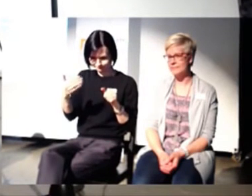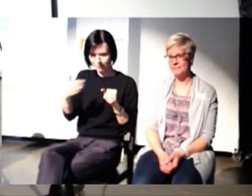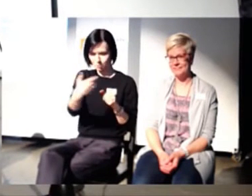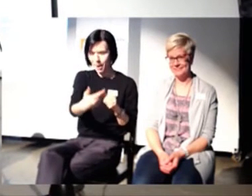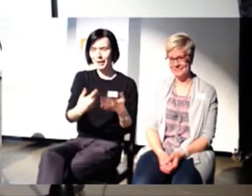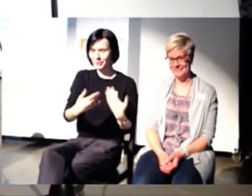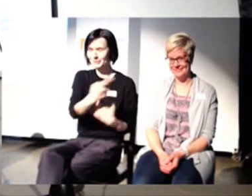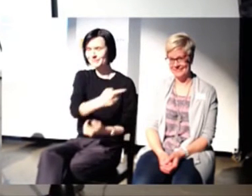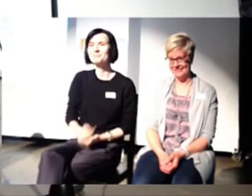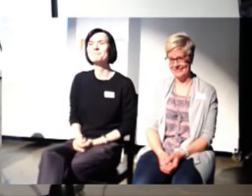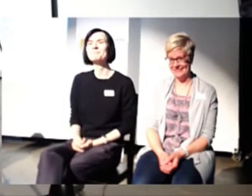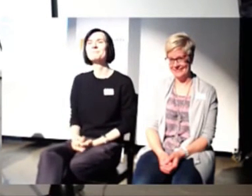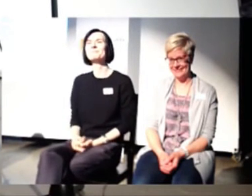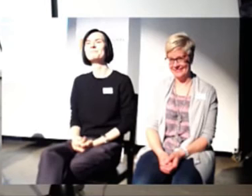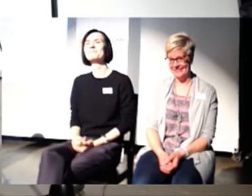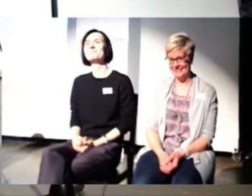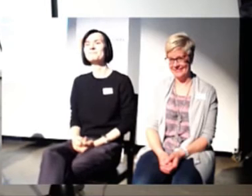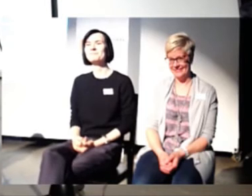kulttuuripuolella töissä.